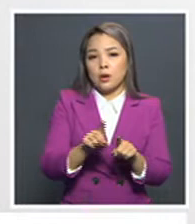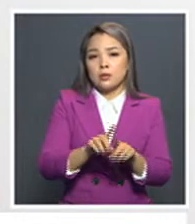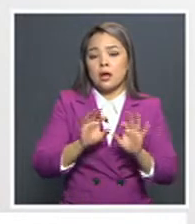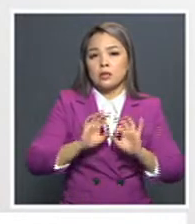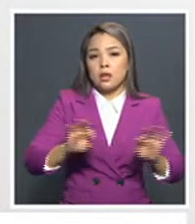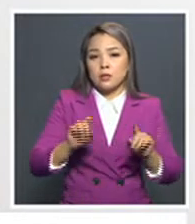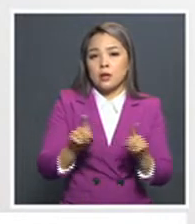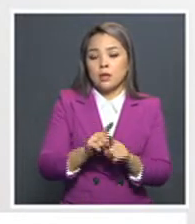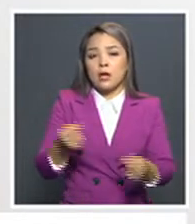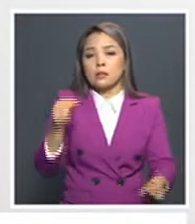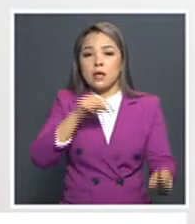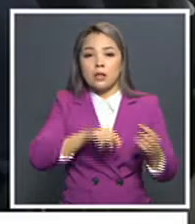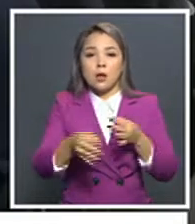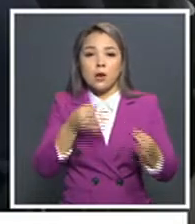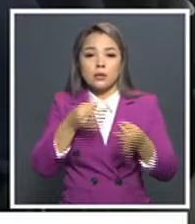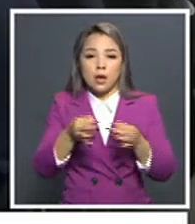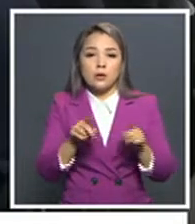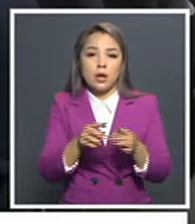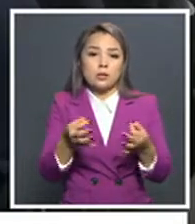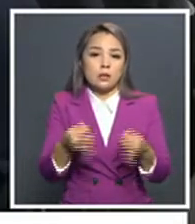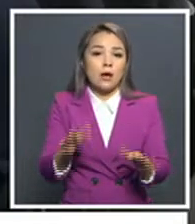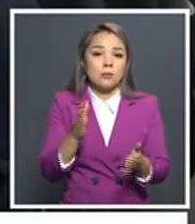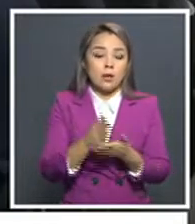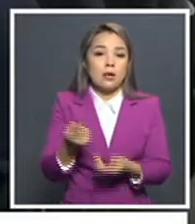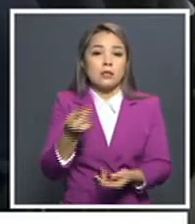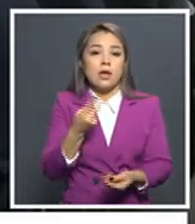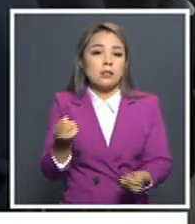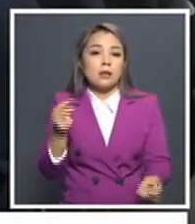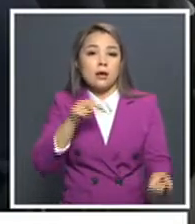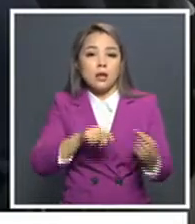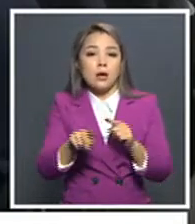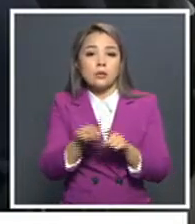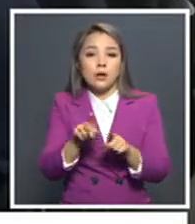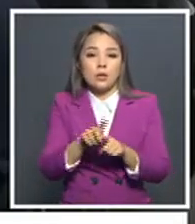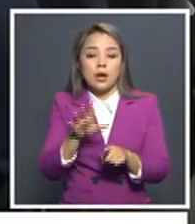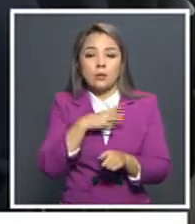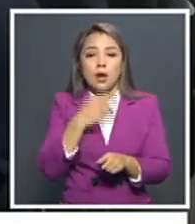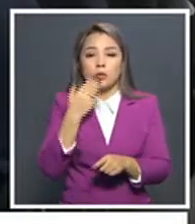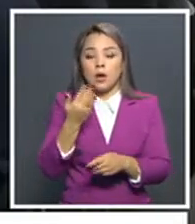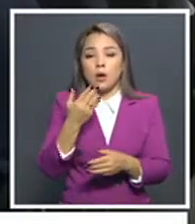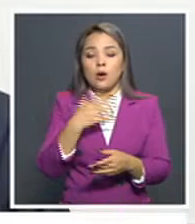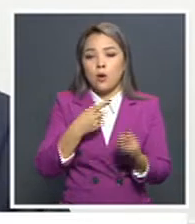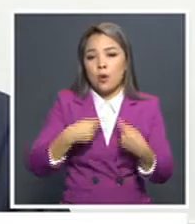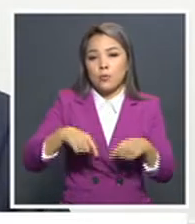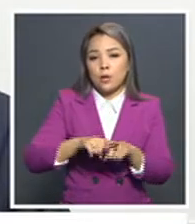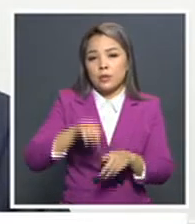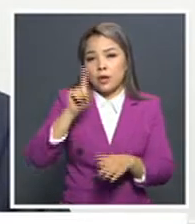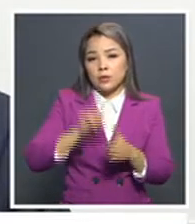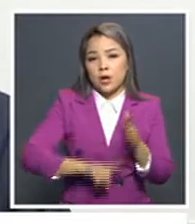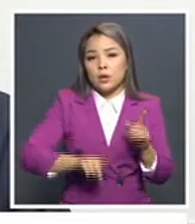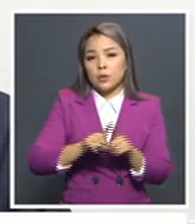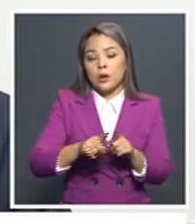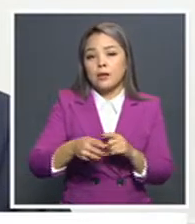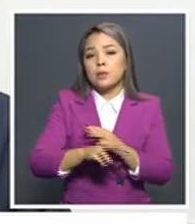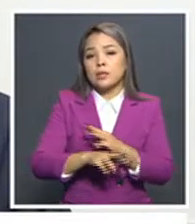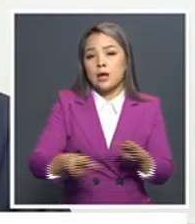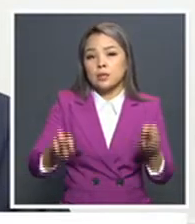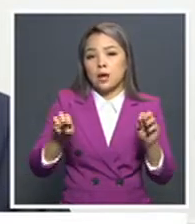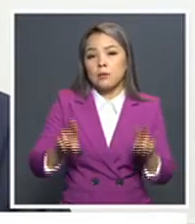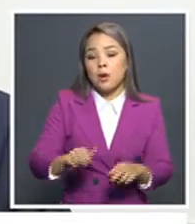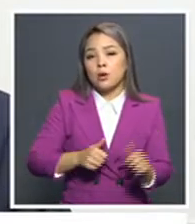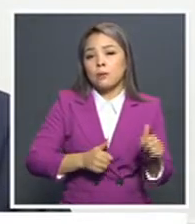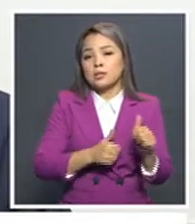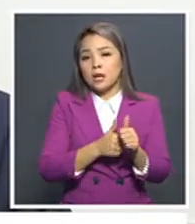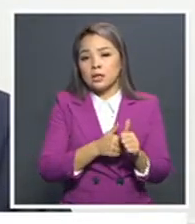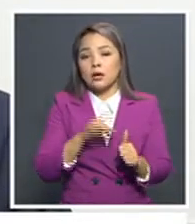арасында диалог пайда болды. Қоғаммен диалогты күшейту үшін ұлттық қоғамдық сенім кеңесі құрылған еліміздің сыртқы істер министрінің